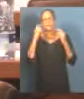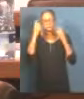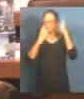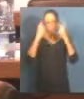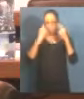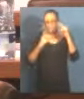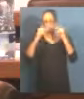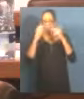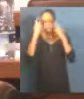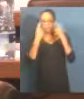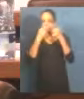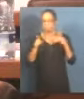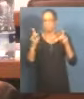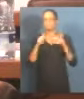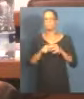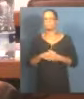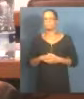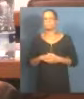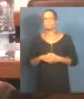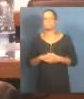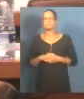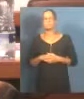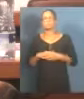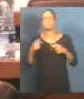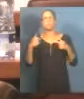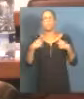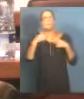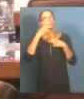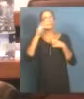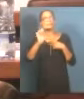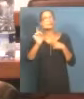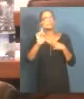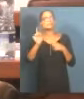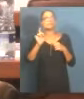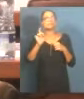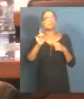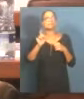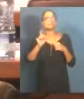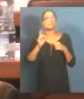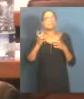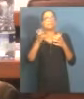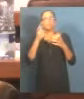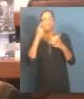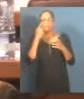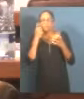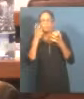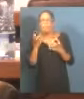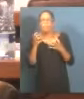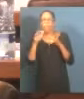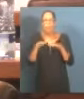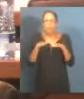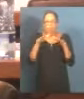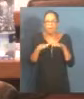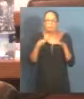ce ne sont pas nécessairement les mêmes enjeux. Je ne suis pas en train de plaider pour la lenteur comme